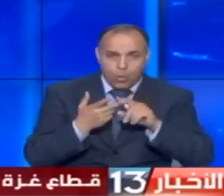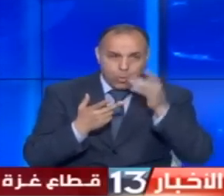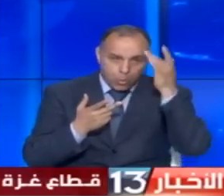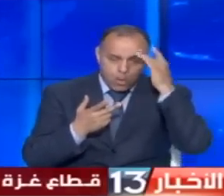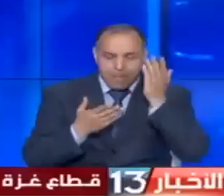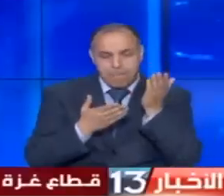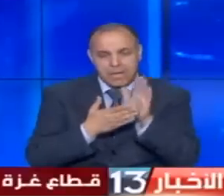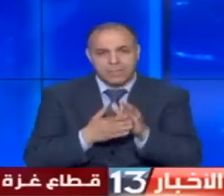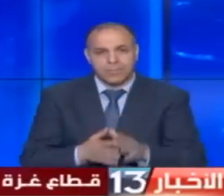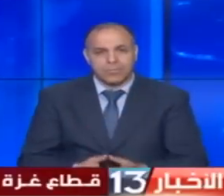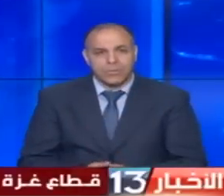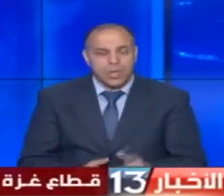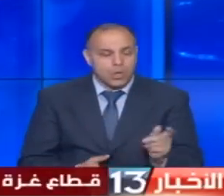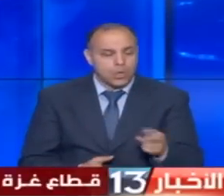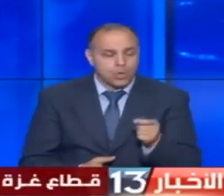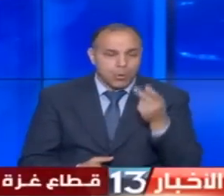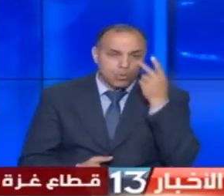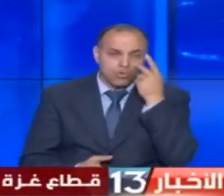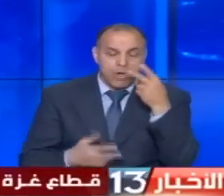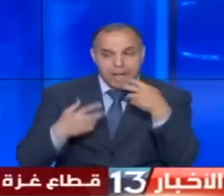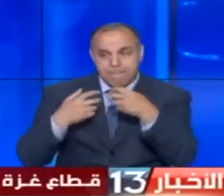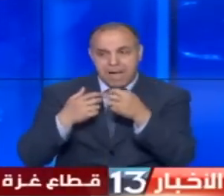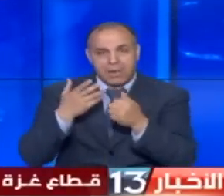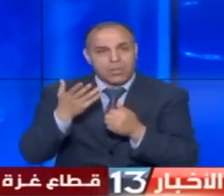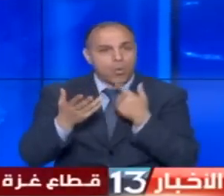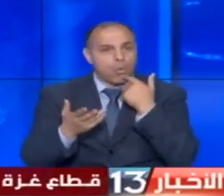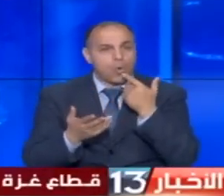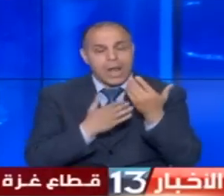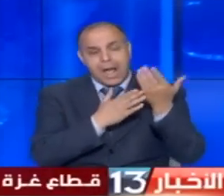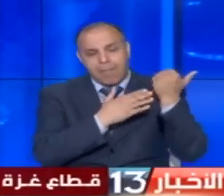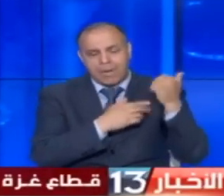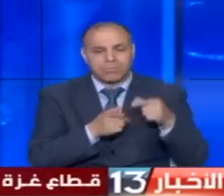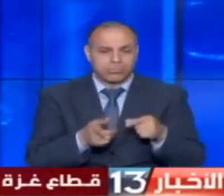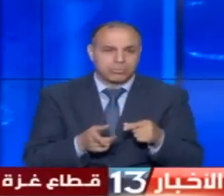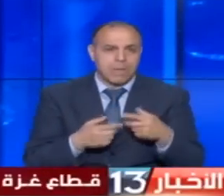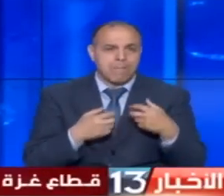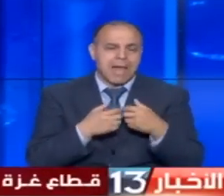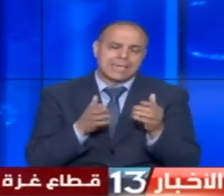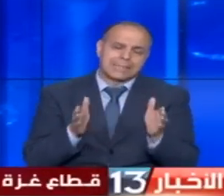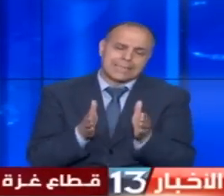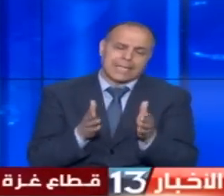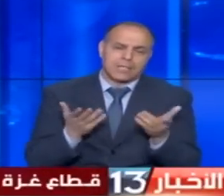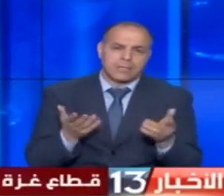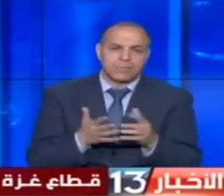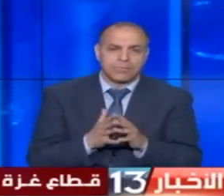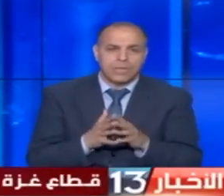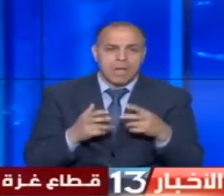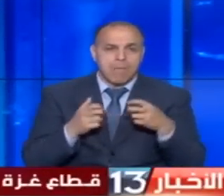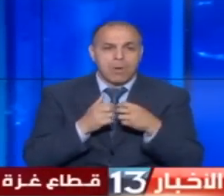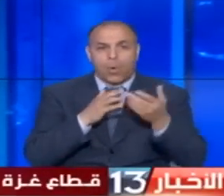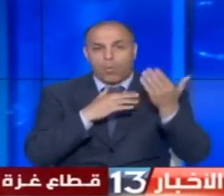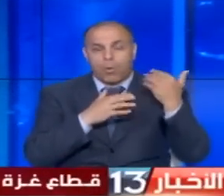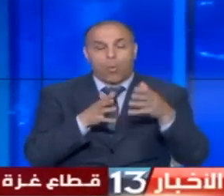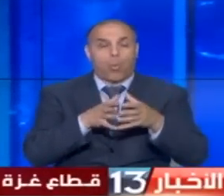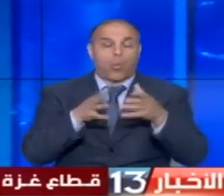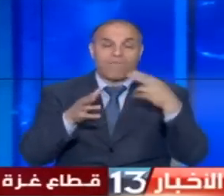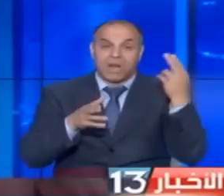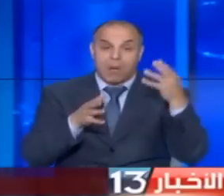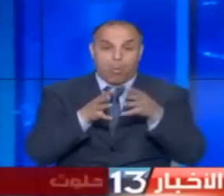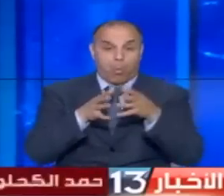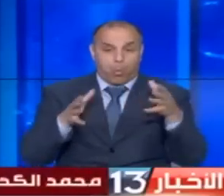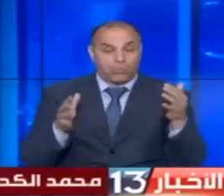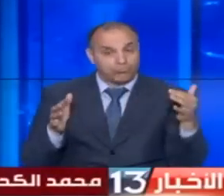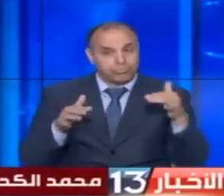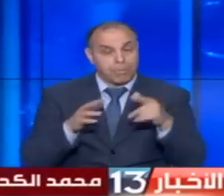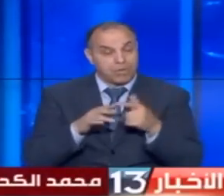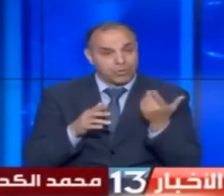معروف المعرض السابق هو مع الصغير الدولي وان كان يعني